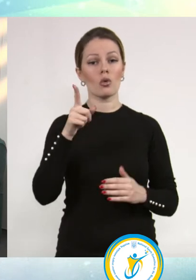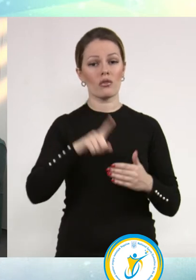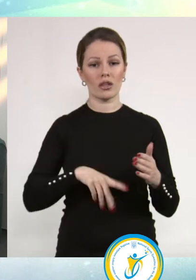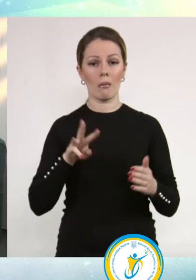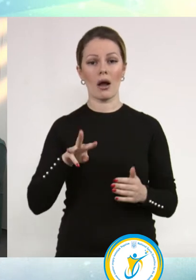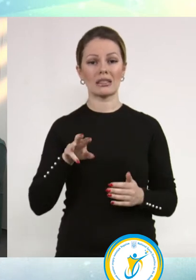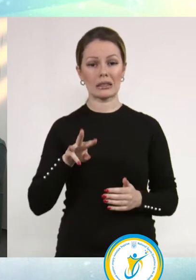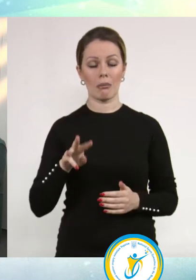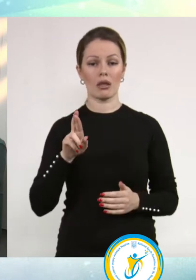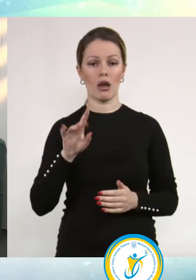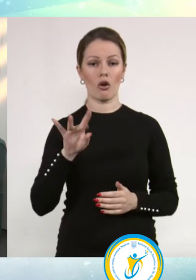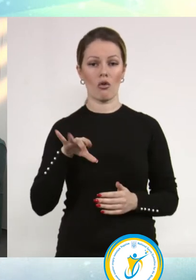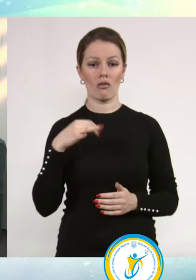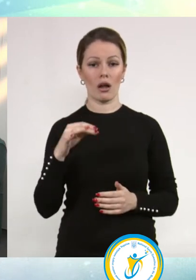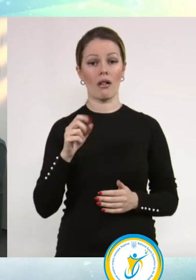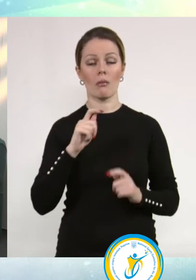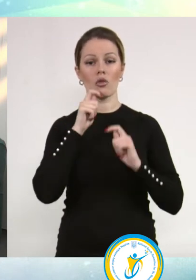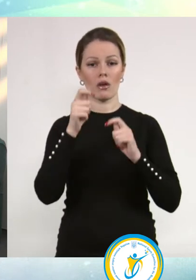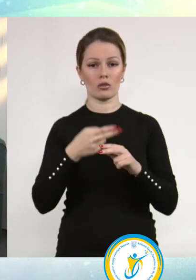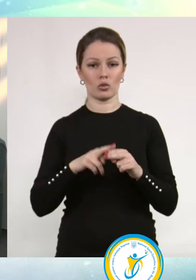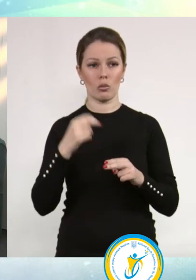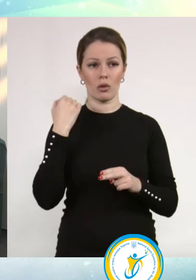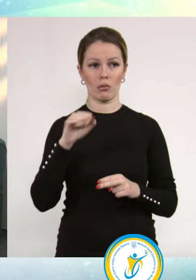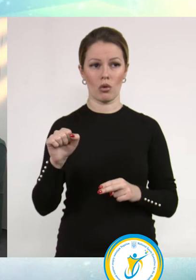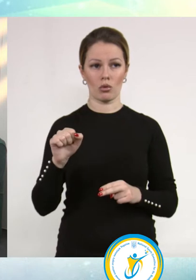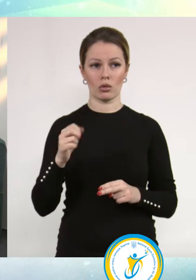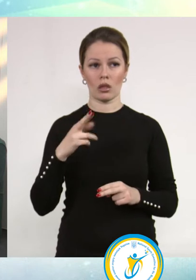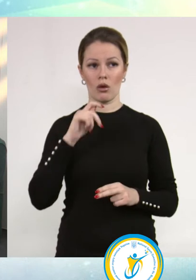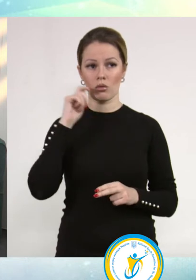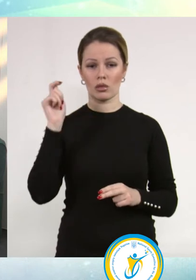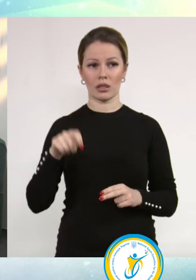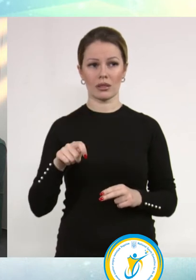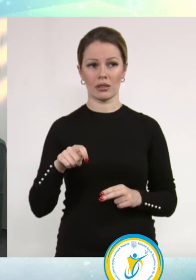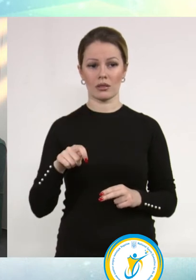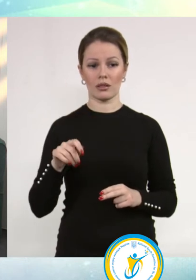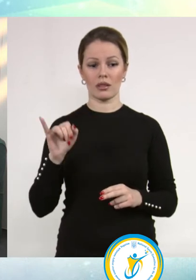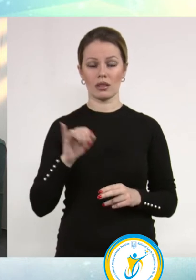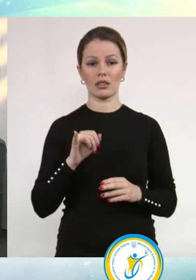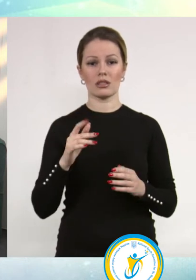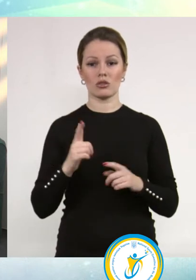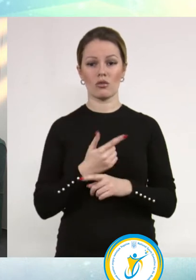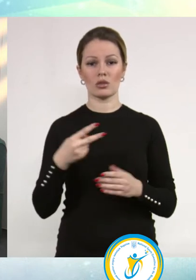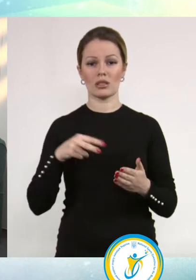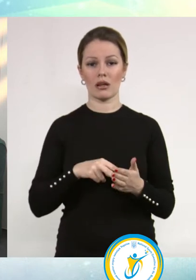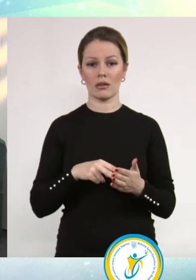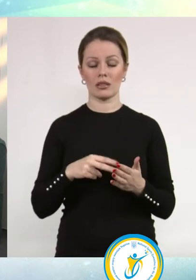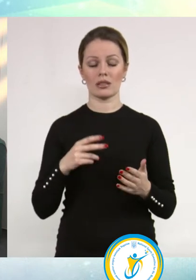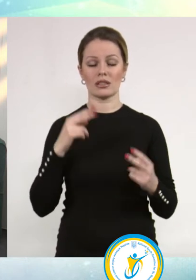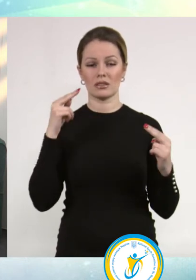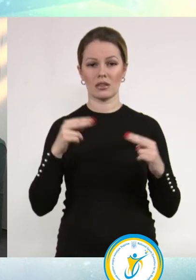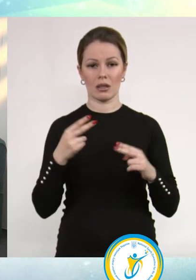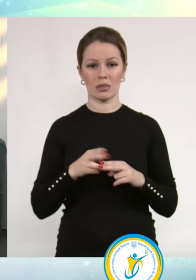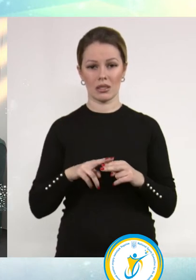в Максима Ярового, але він подарував цю перемогу і собі, і Україні. І давайте подивимось, знову станемо